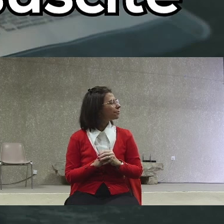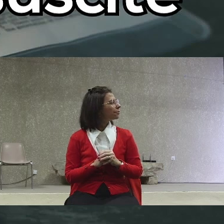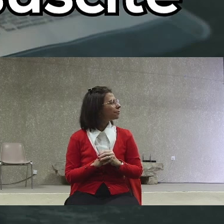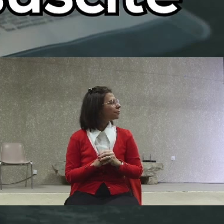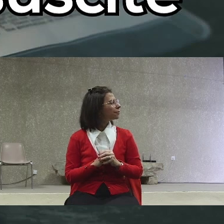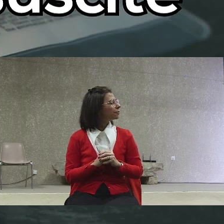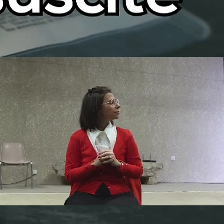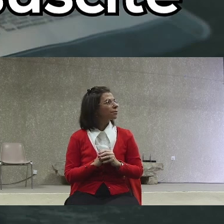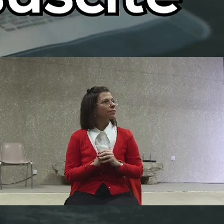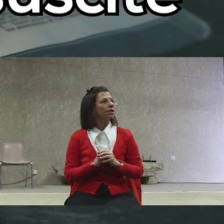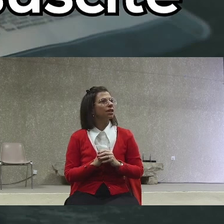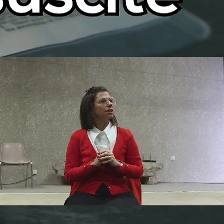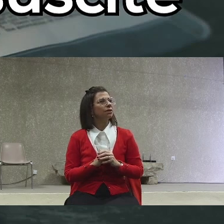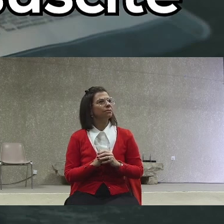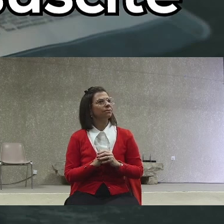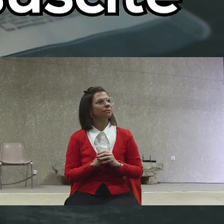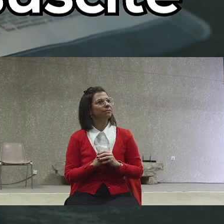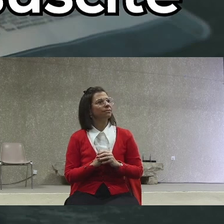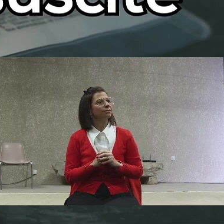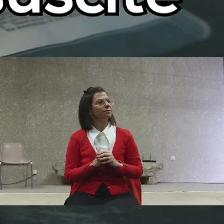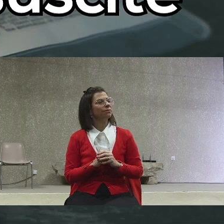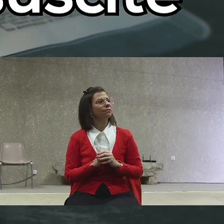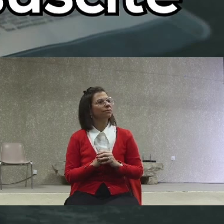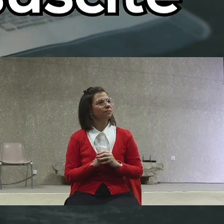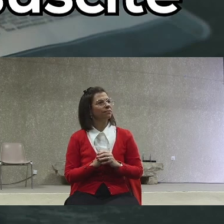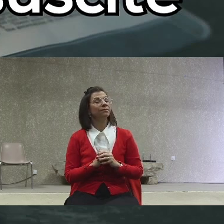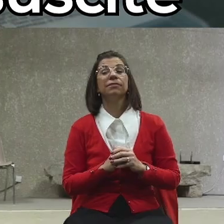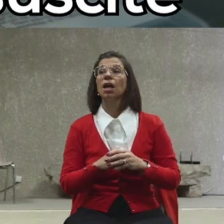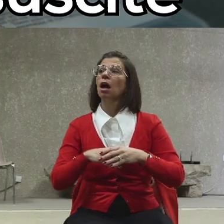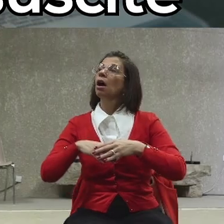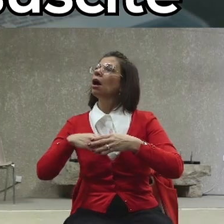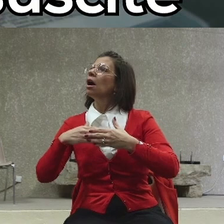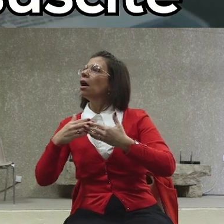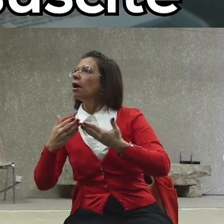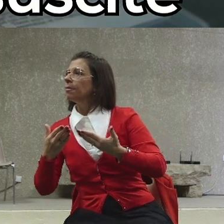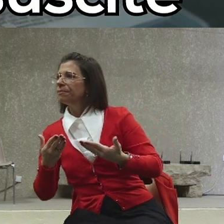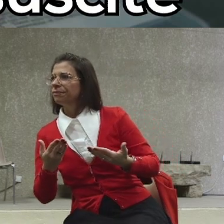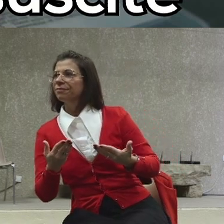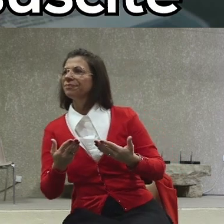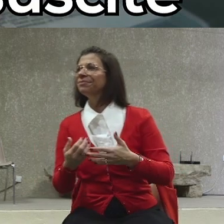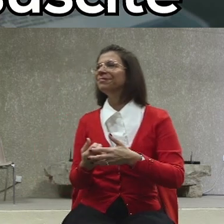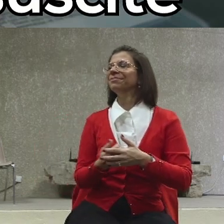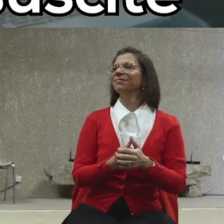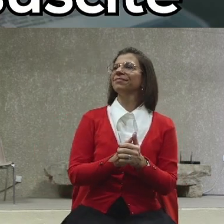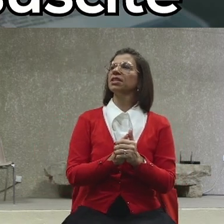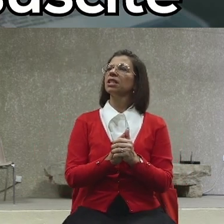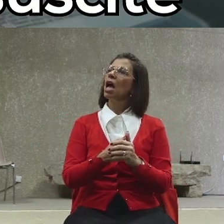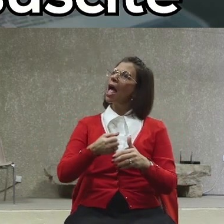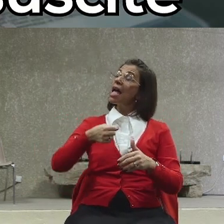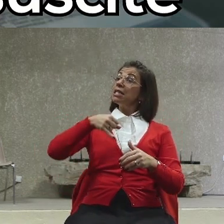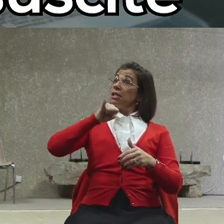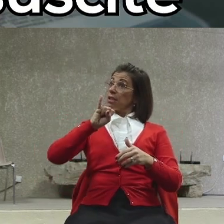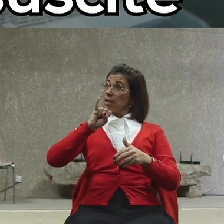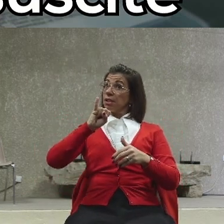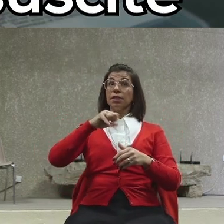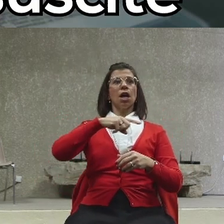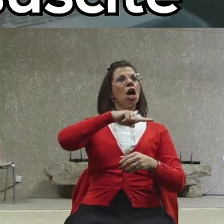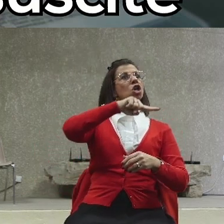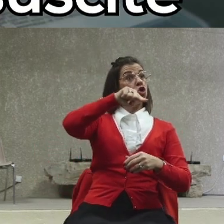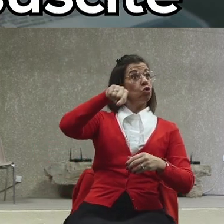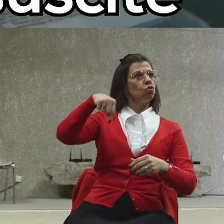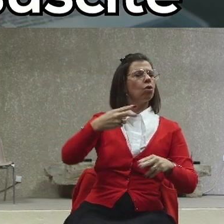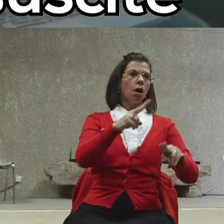à s'en dépouiller. Mais c'est un fait que nous devons croire que nous sommes